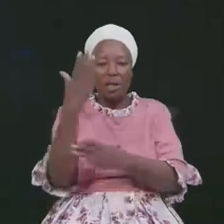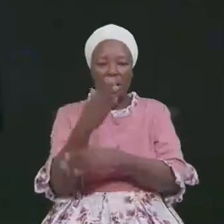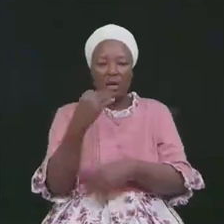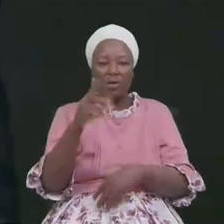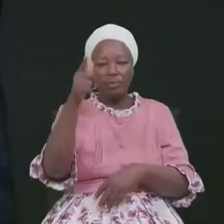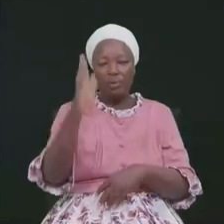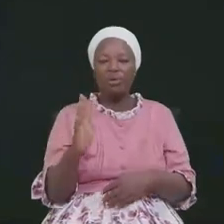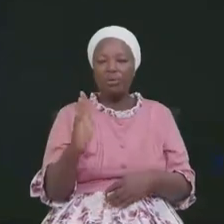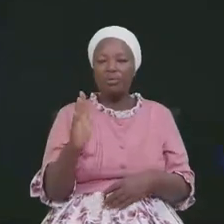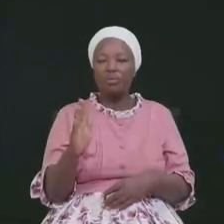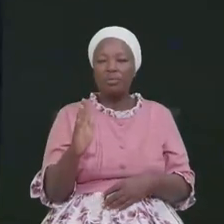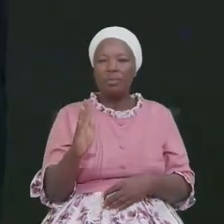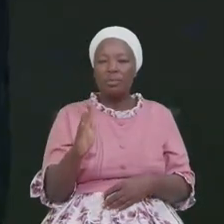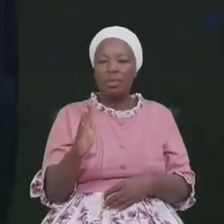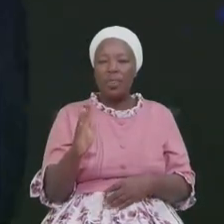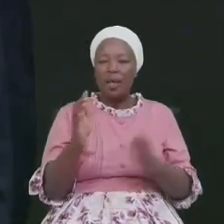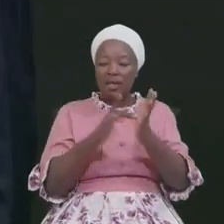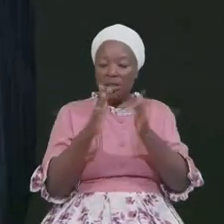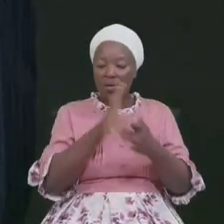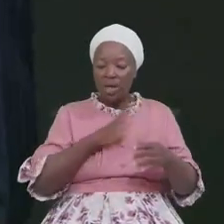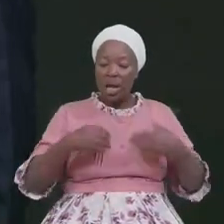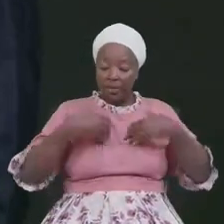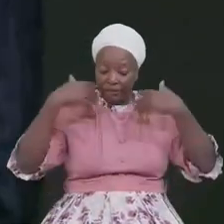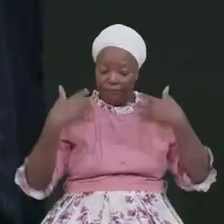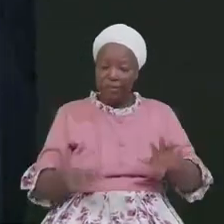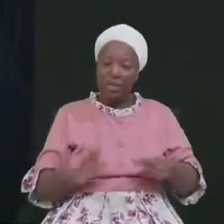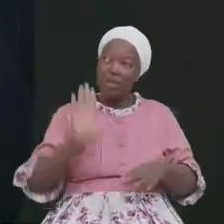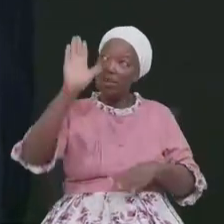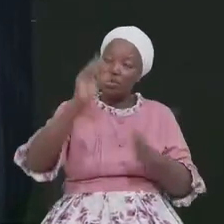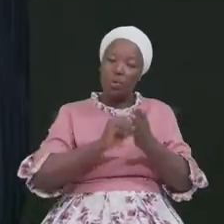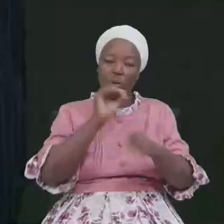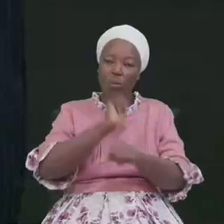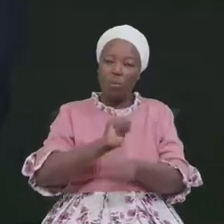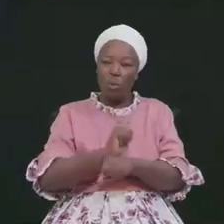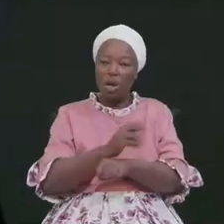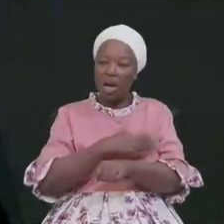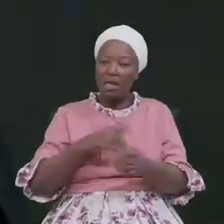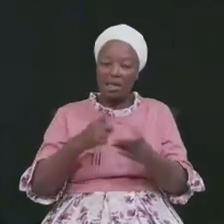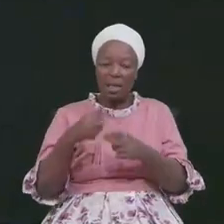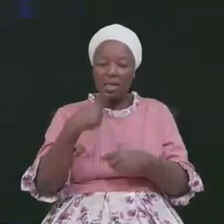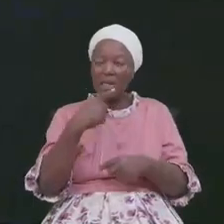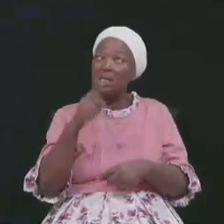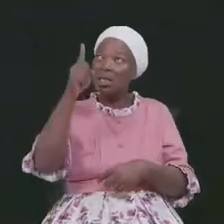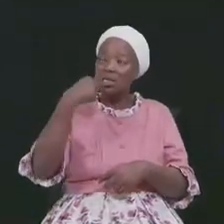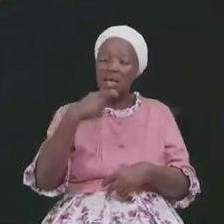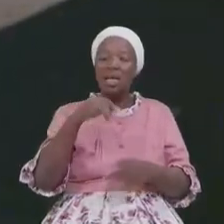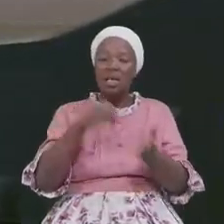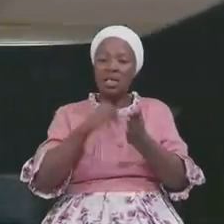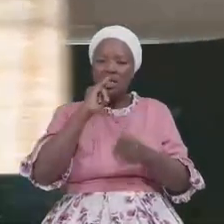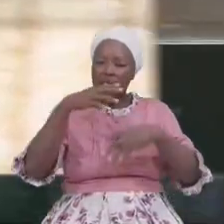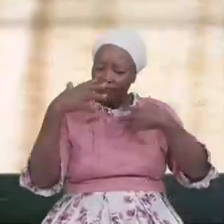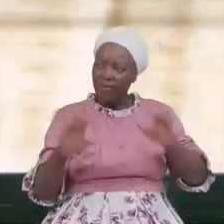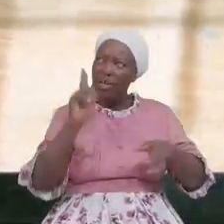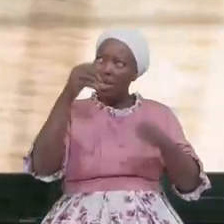Il avait terminé son devoir et il dit, tout est accompli maintenant. Il avait fait le